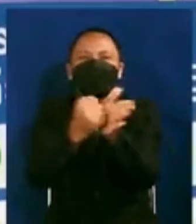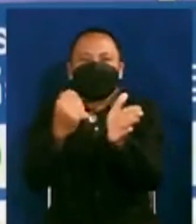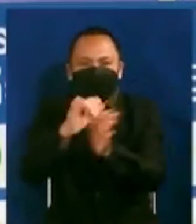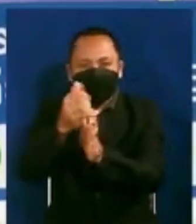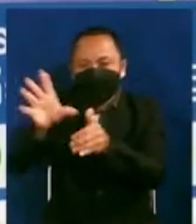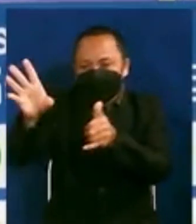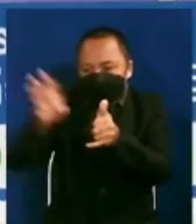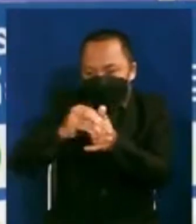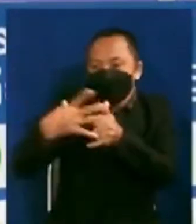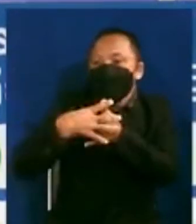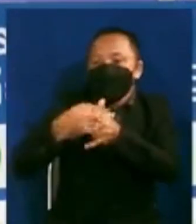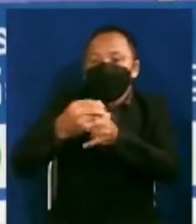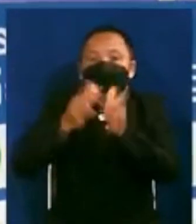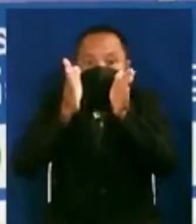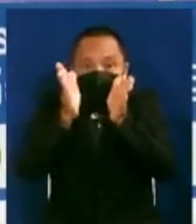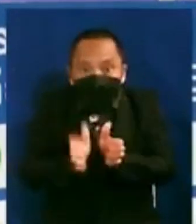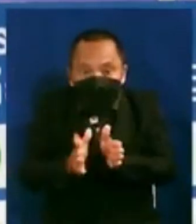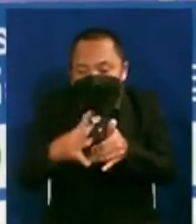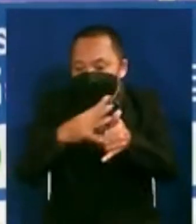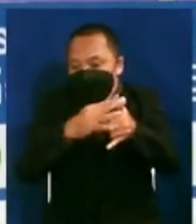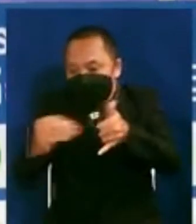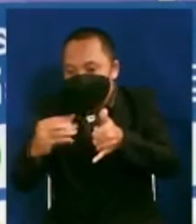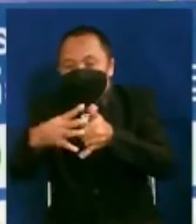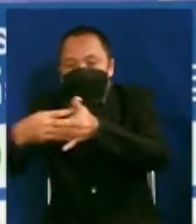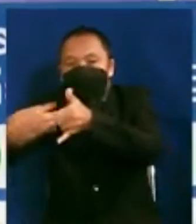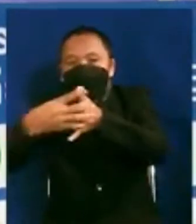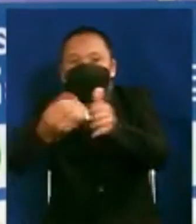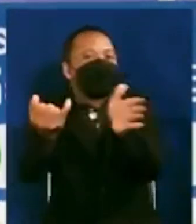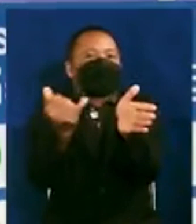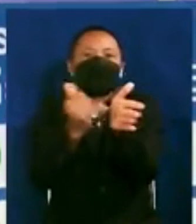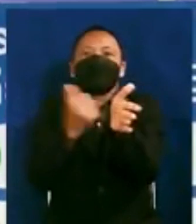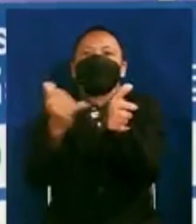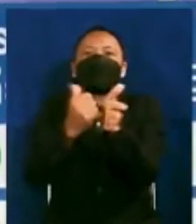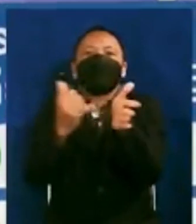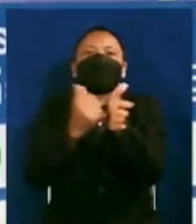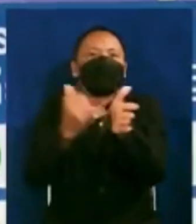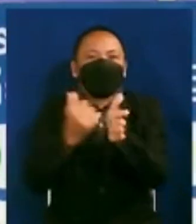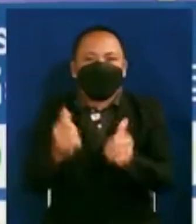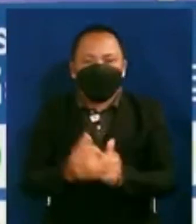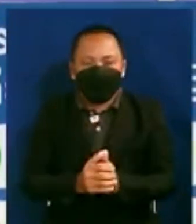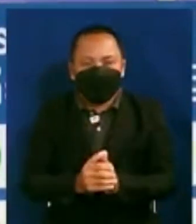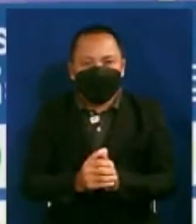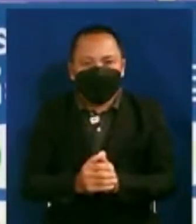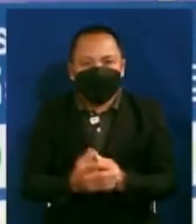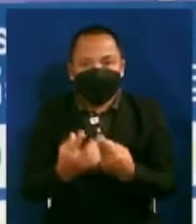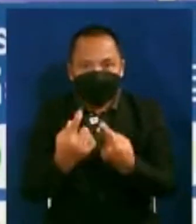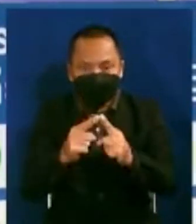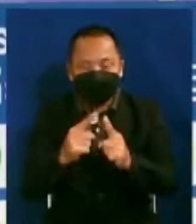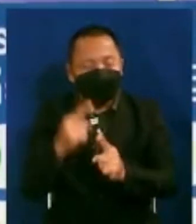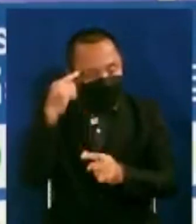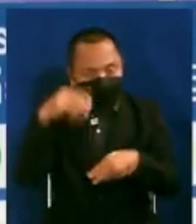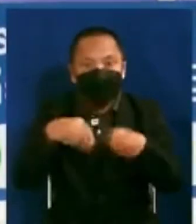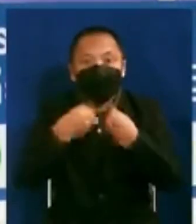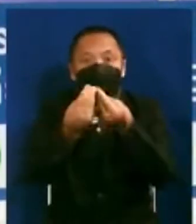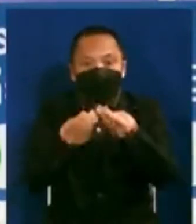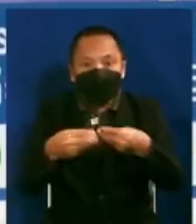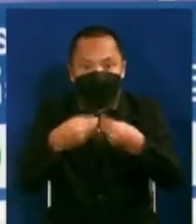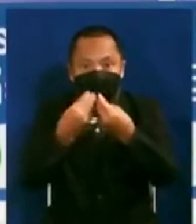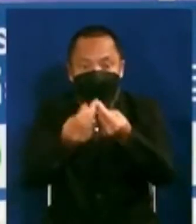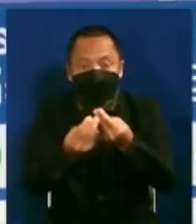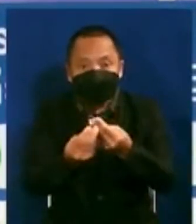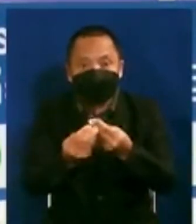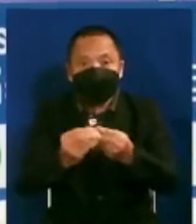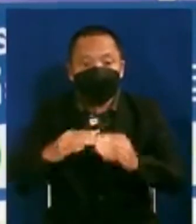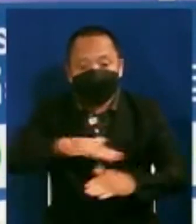าสติดต่อระหว่างคนสู่คนอีกคนหนึ่งได้ง่ายกว่าเมื่อก่อนนี้เยอะเพราะฉะนั้นเราจึงอยากจะให้